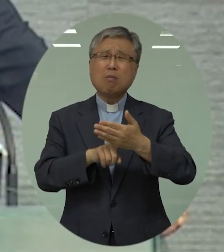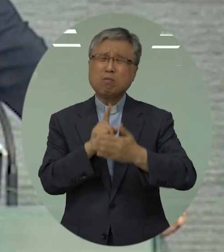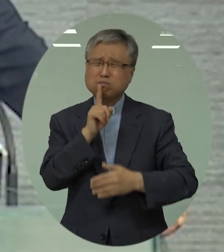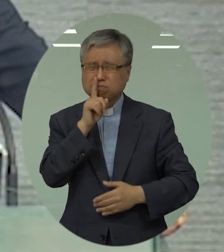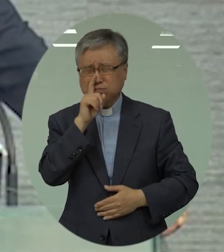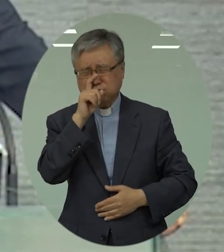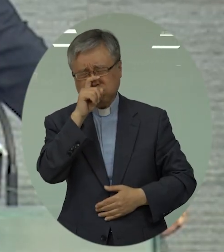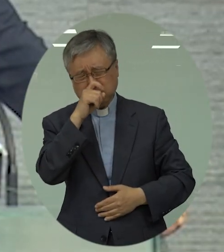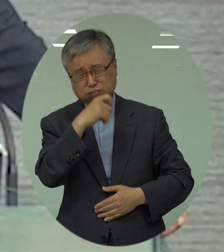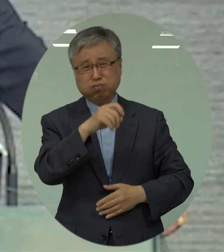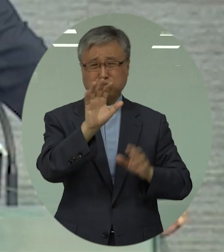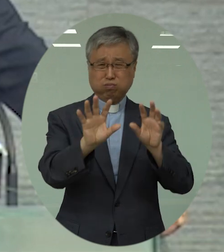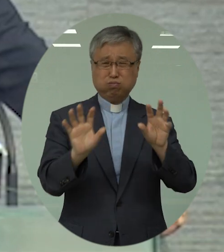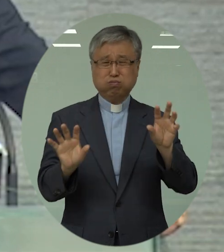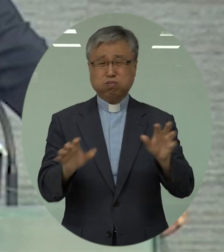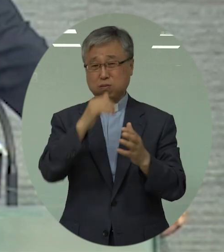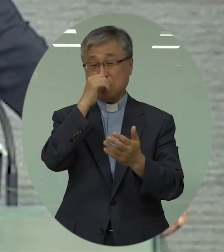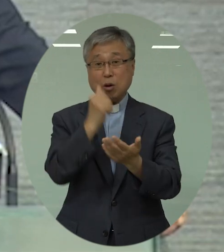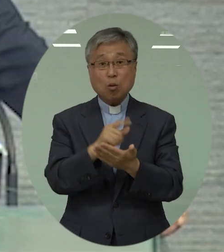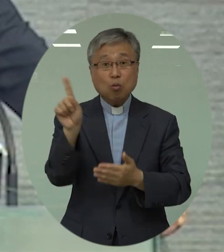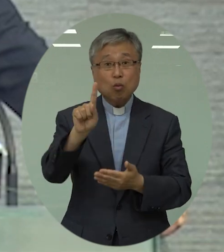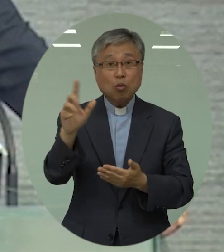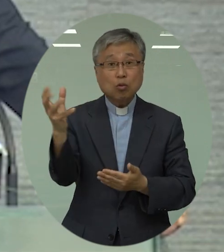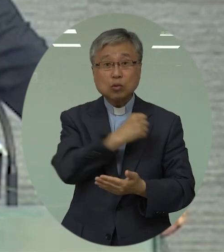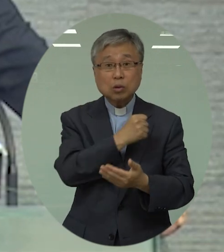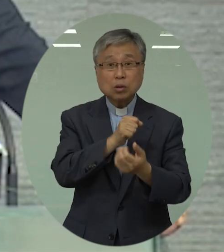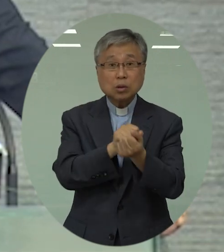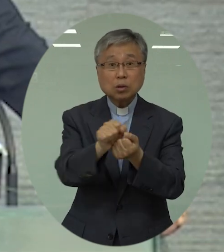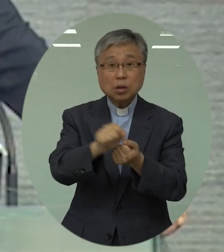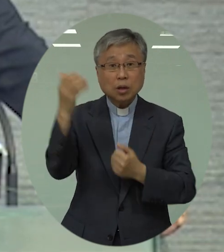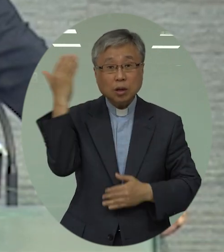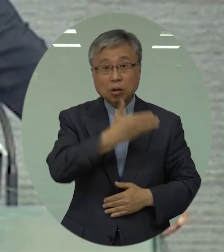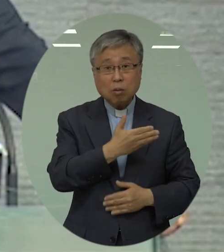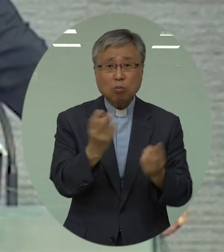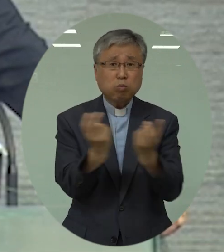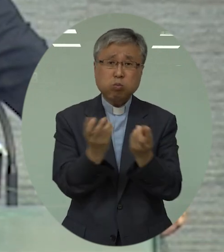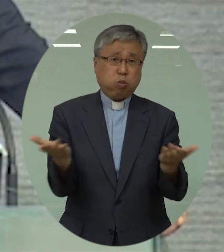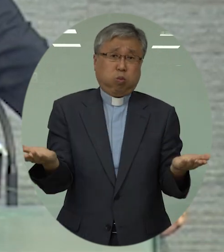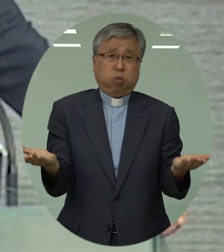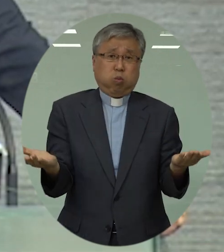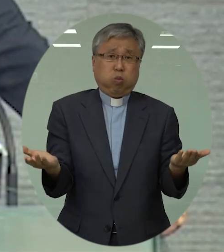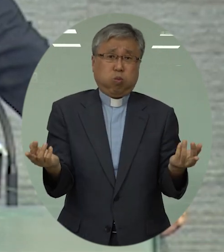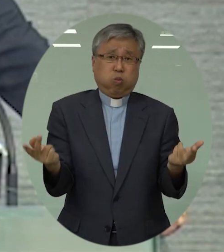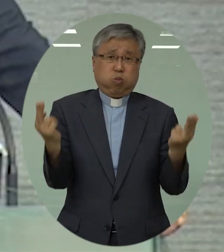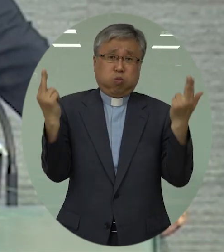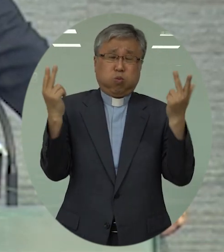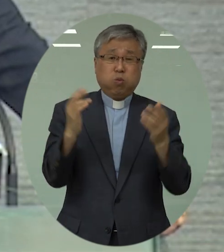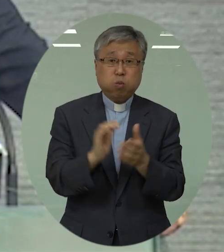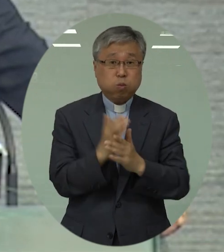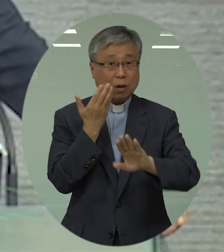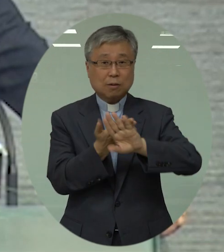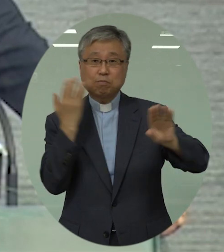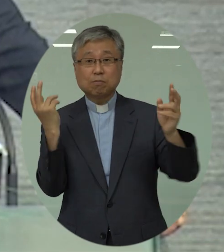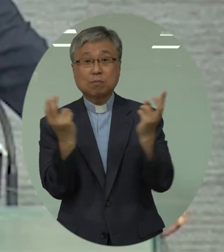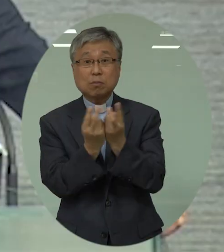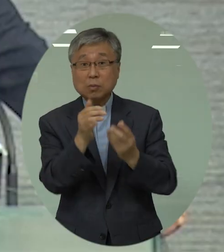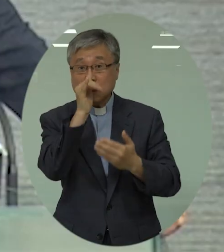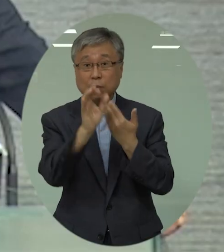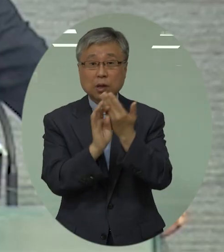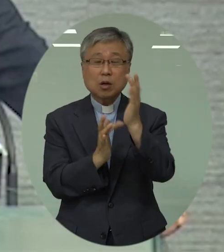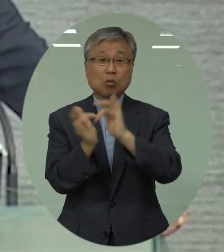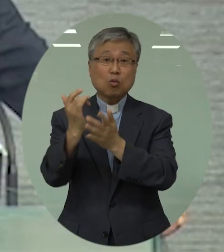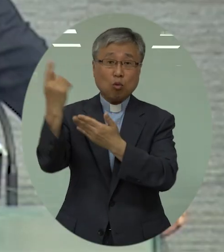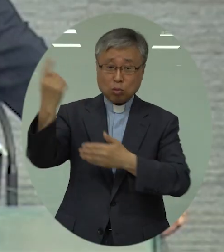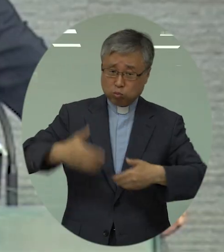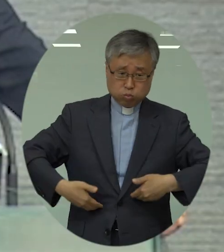우리 마음의 얼룩의 죄는 뭘로 깨끗해지겠어요? 방법이 없어요. 다른 방법이 있다면 예수님이 오실